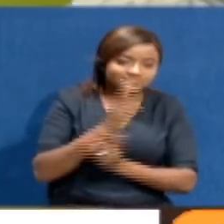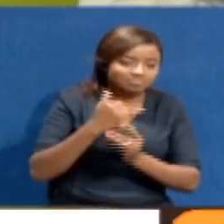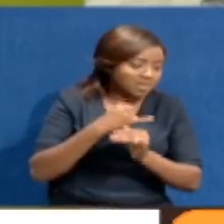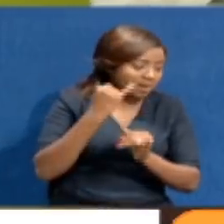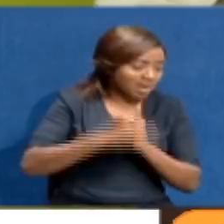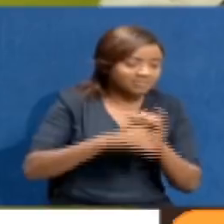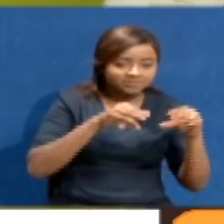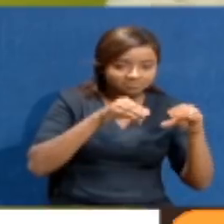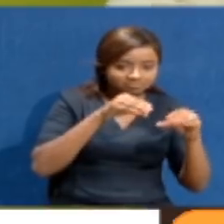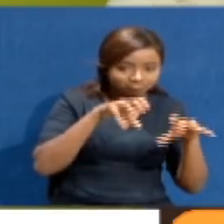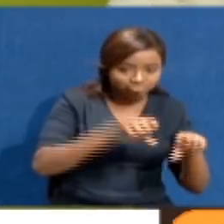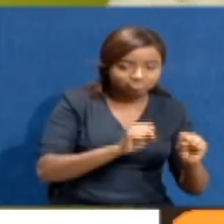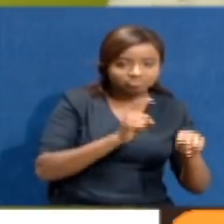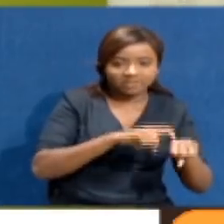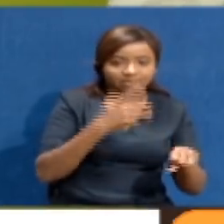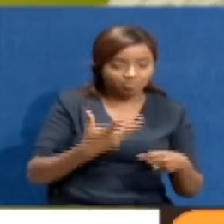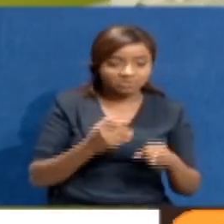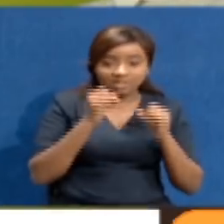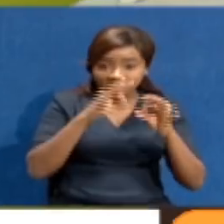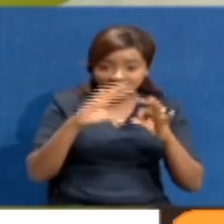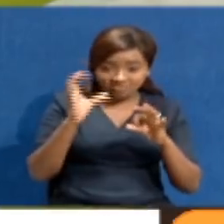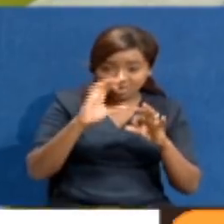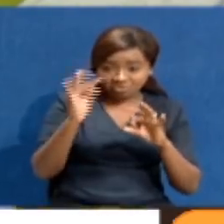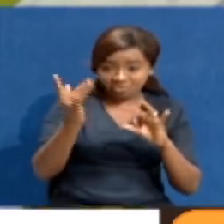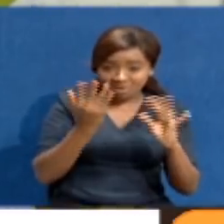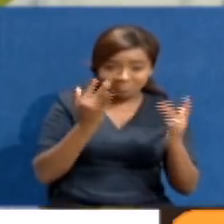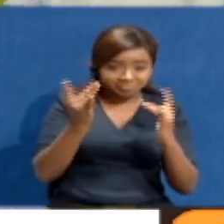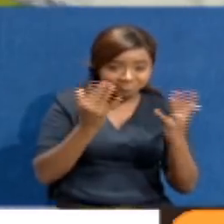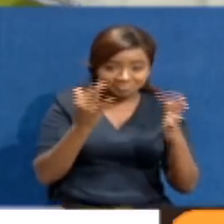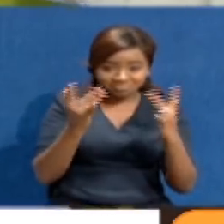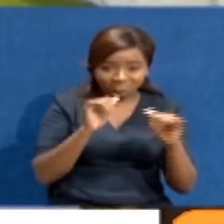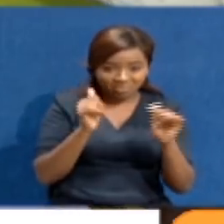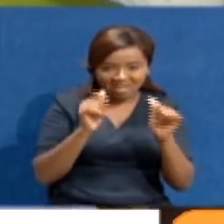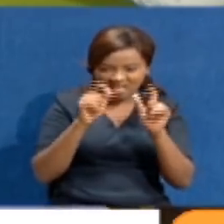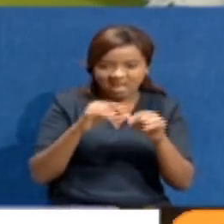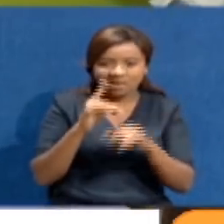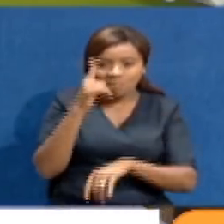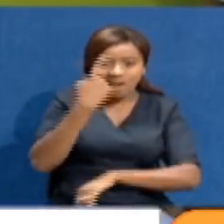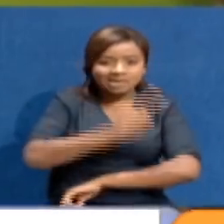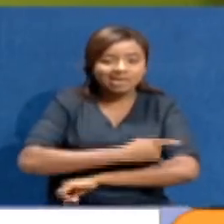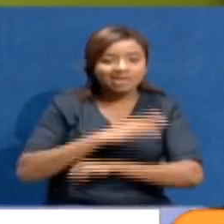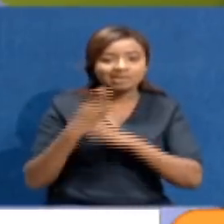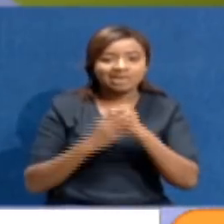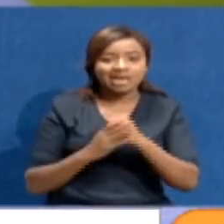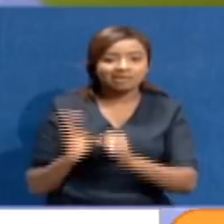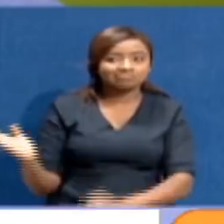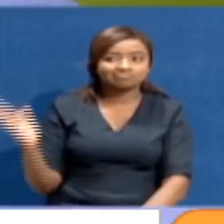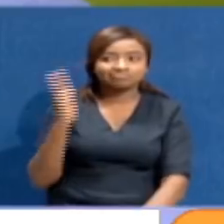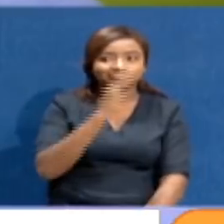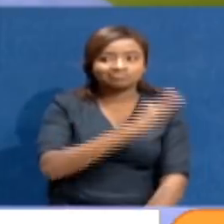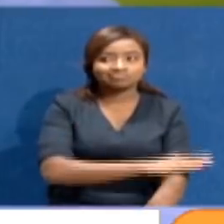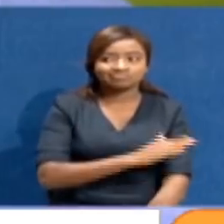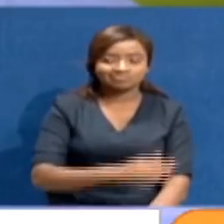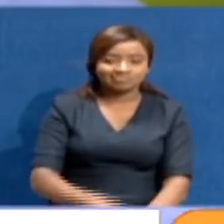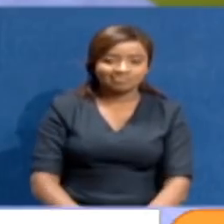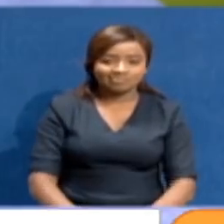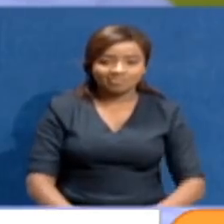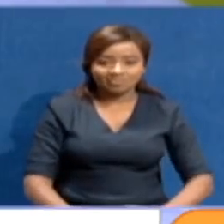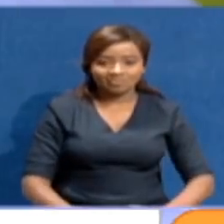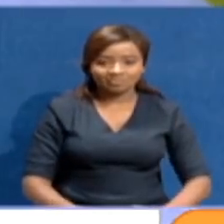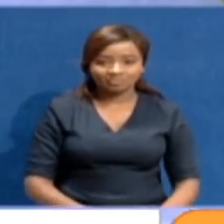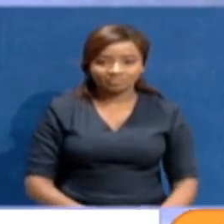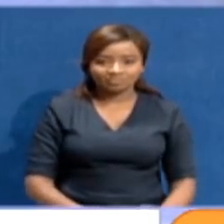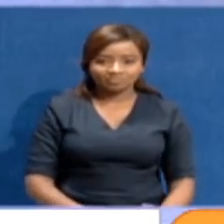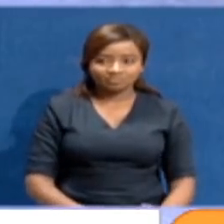kama ni kuna flow of wateja, naweza fanyia mpaka wateja tisa. Depending, kama nimeanza tuseme kama